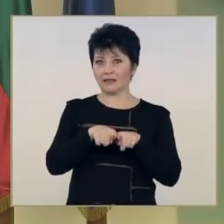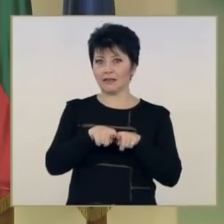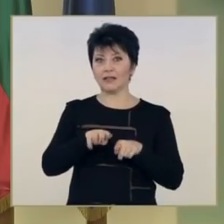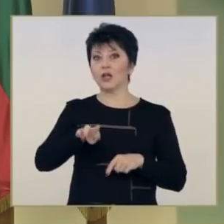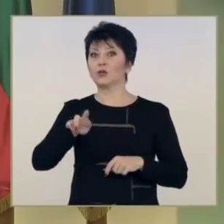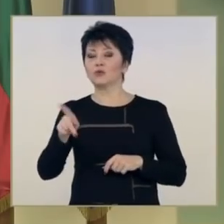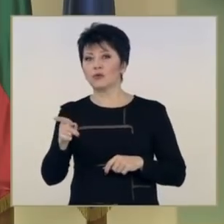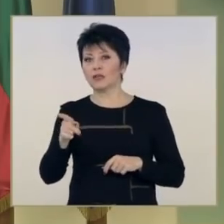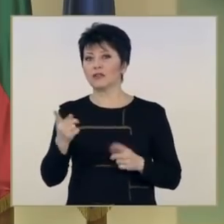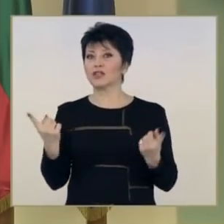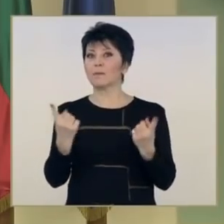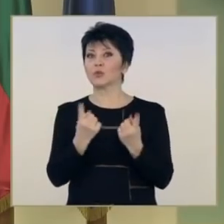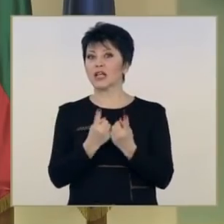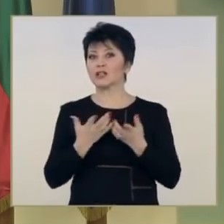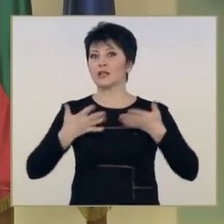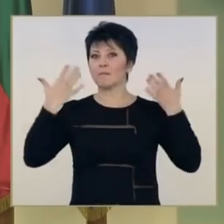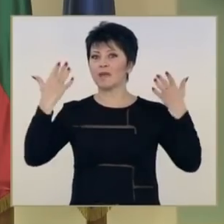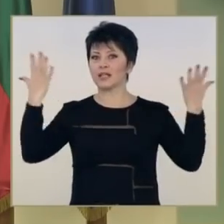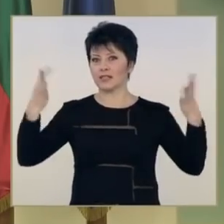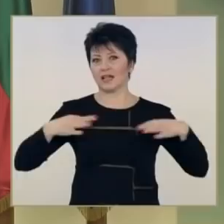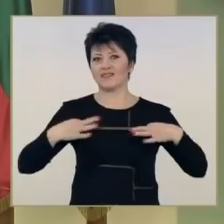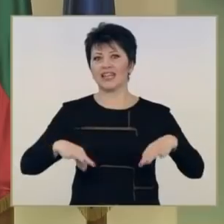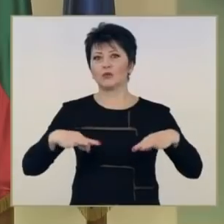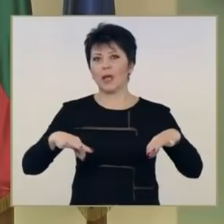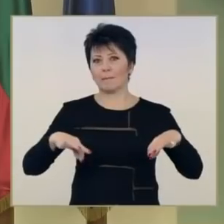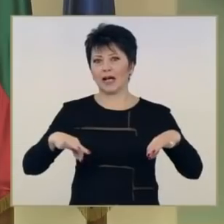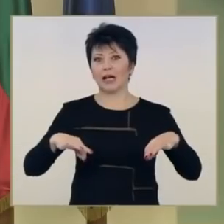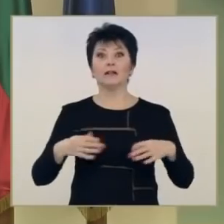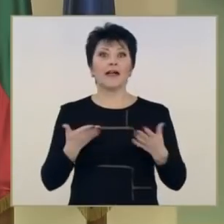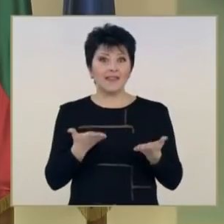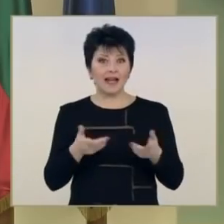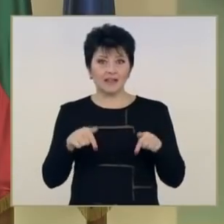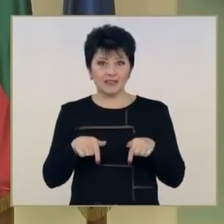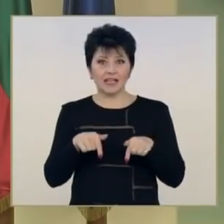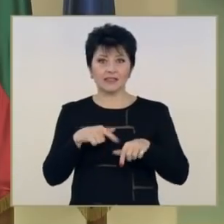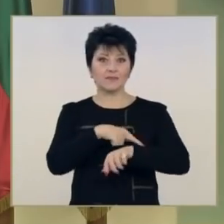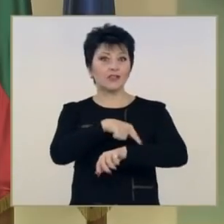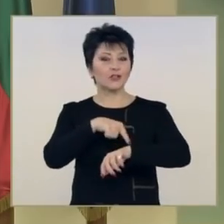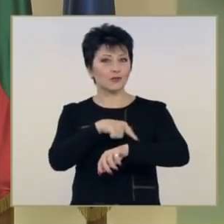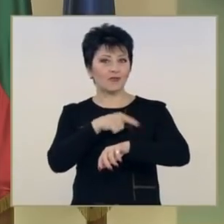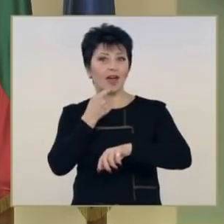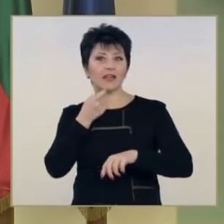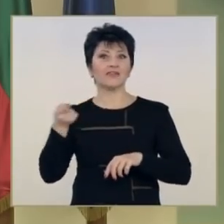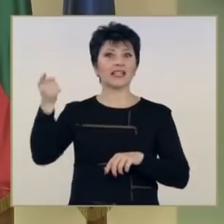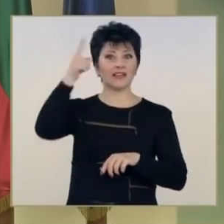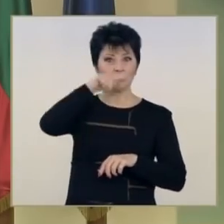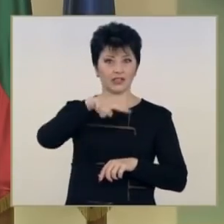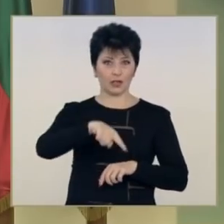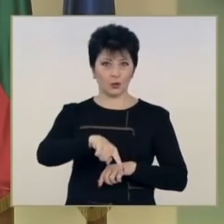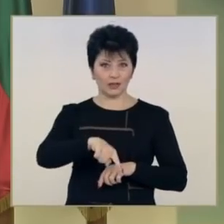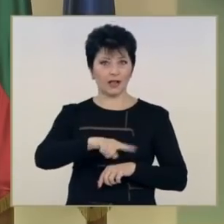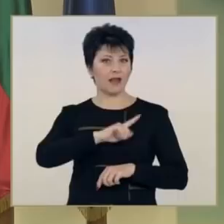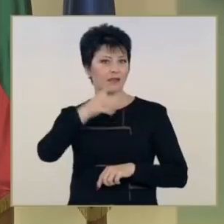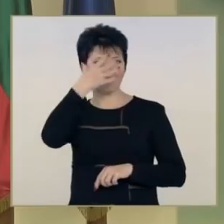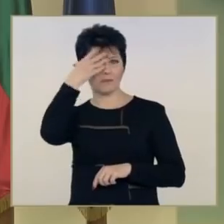ще посрещнат празника в недоимък. Нека в тези часове и в следващата година не забравяме